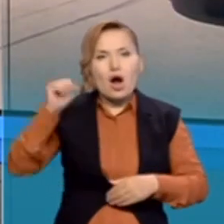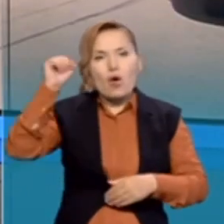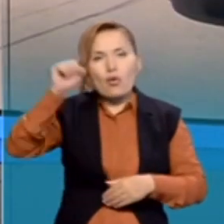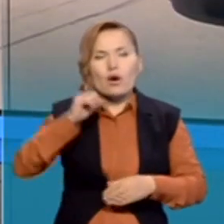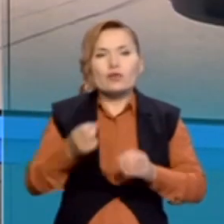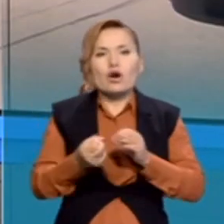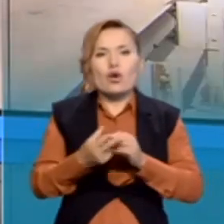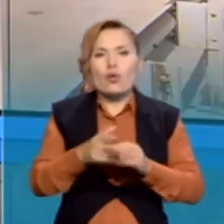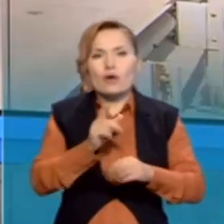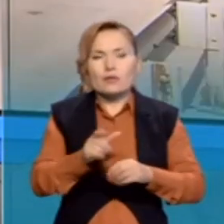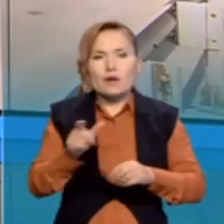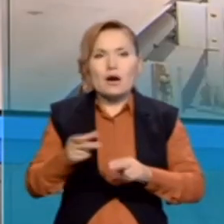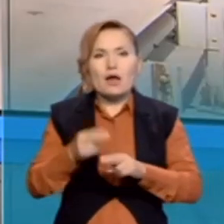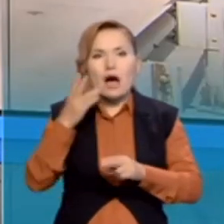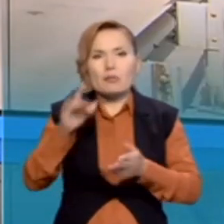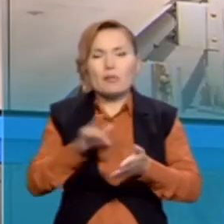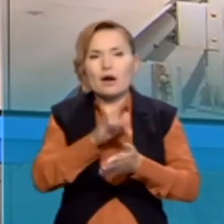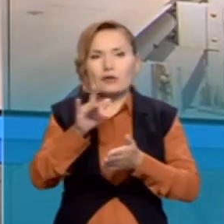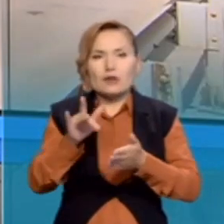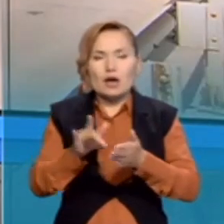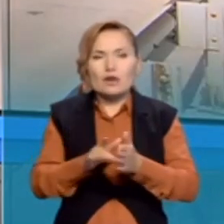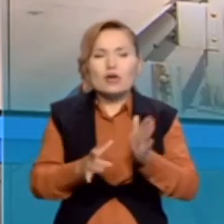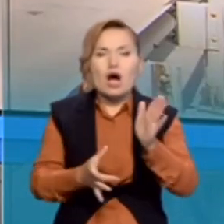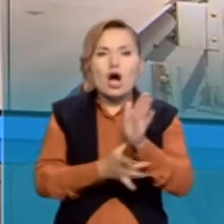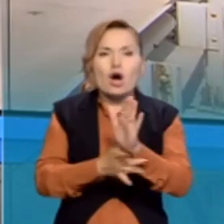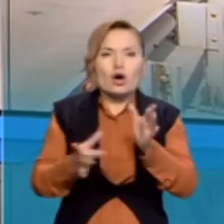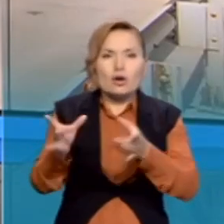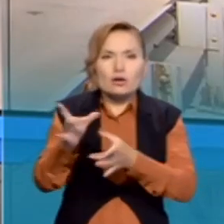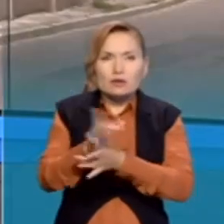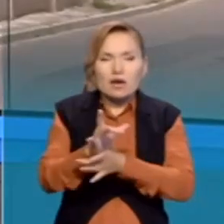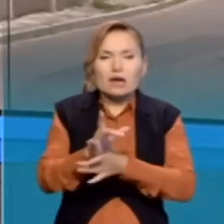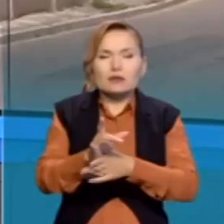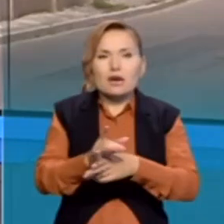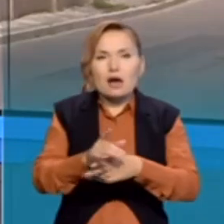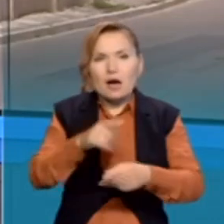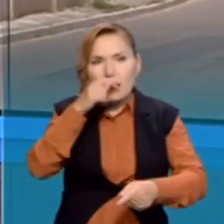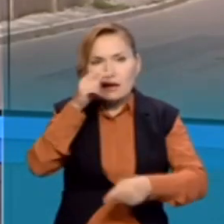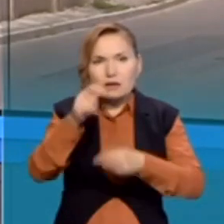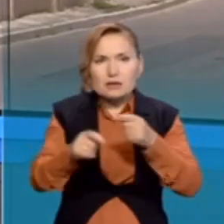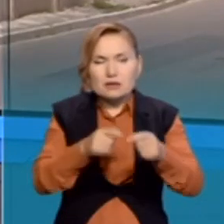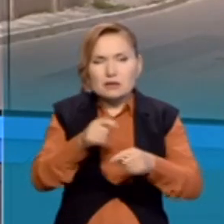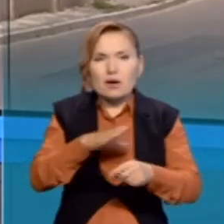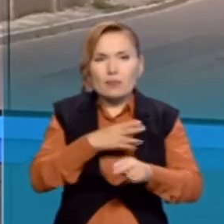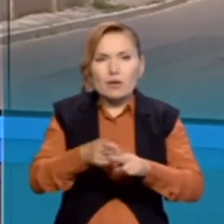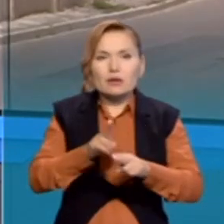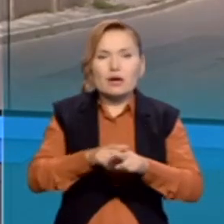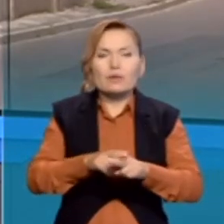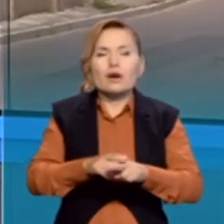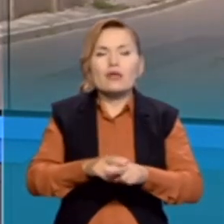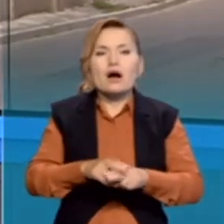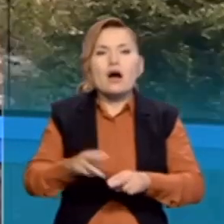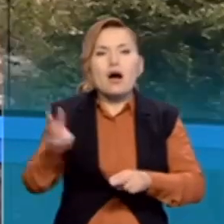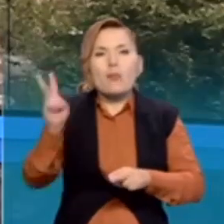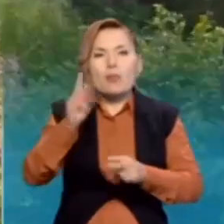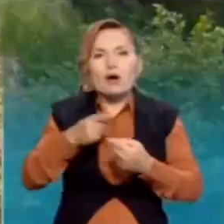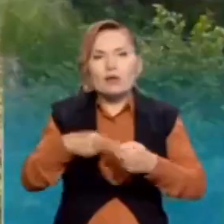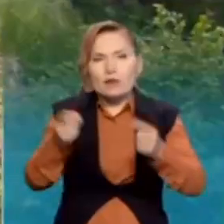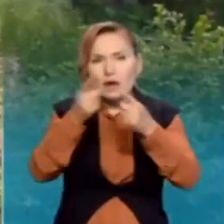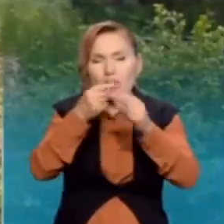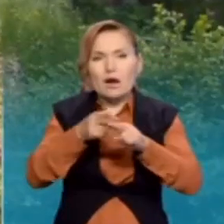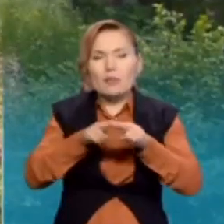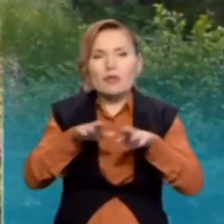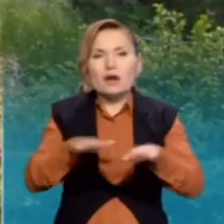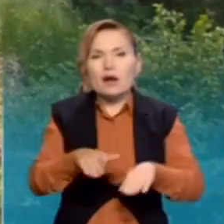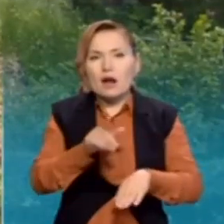Өзбекстанның 13 азаматын Алматыда құлдықта ұстаған. Бұл туралы шахардағы көрші елдің консулдығы хабарлады. Консулдық өкілдерінің сөзінше,